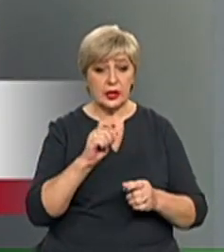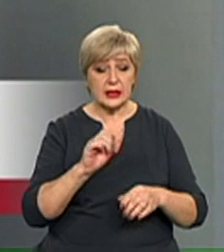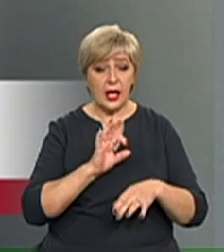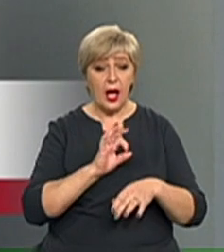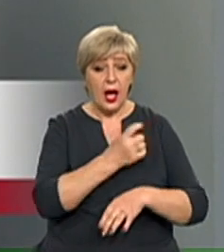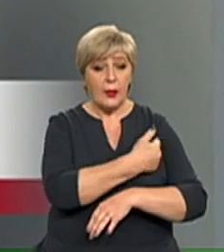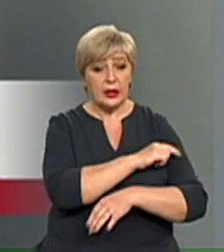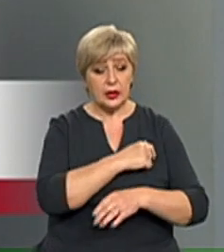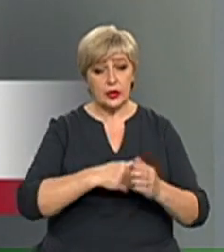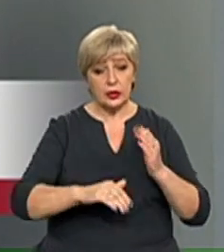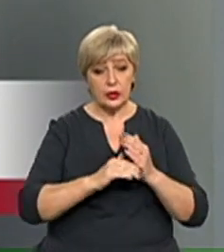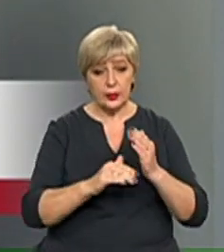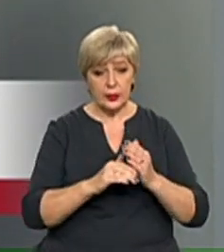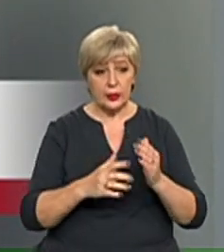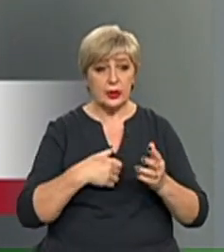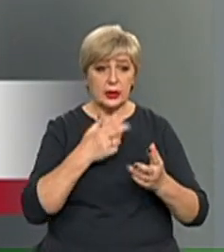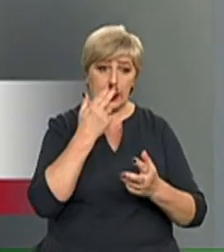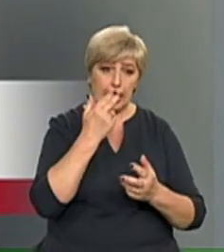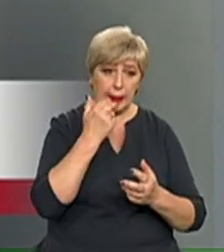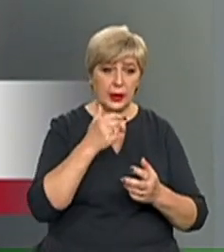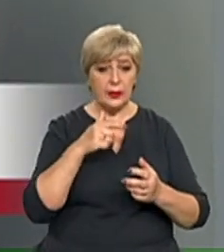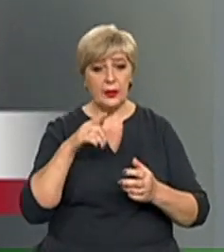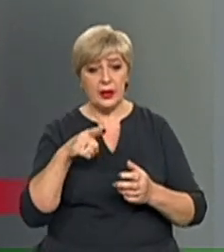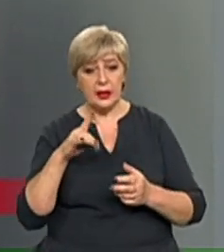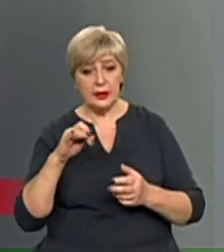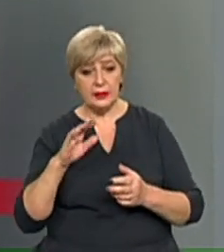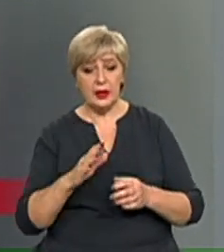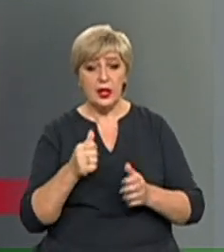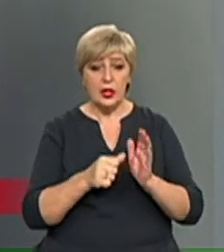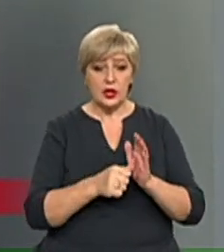з симптомами на гострі респіраторні вірусні інфекції